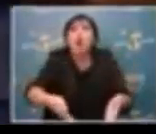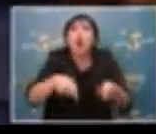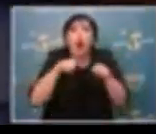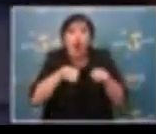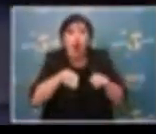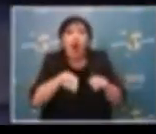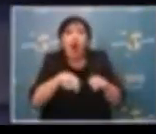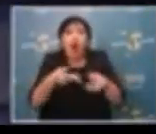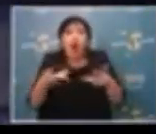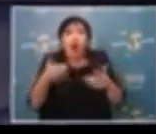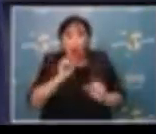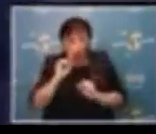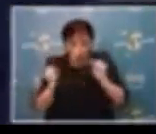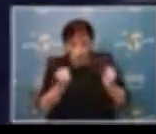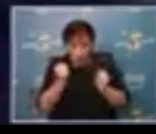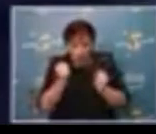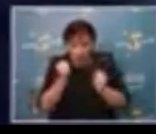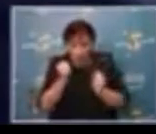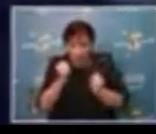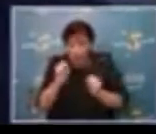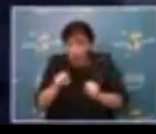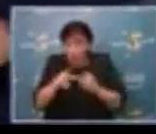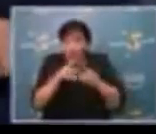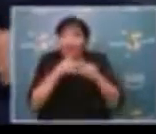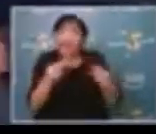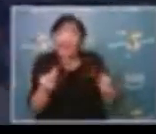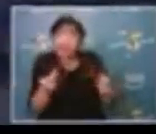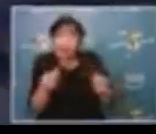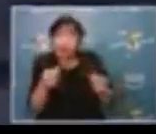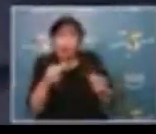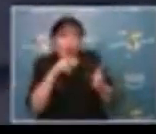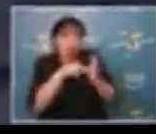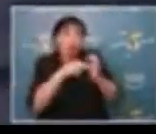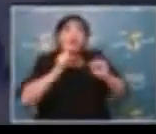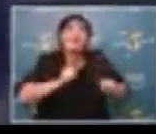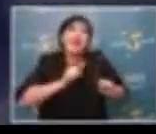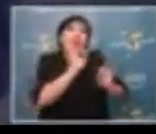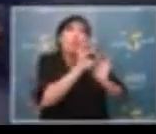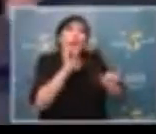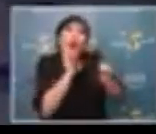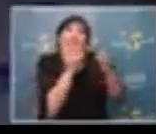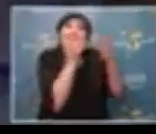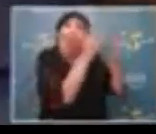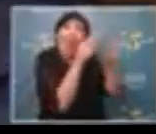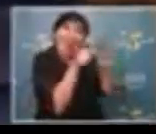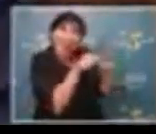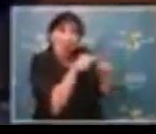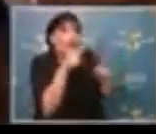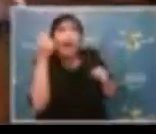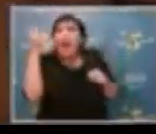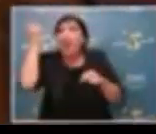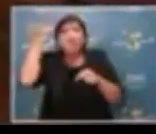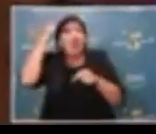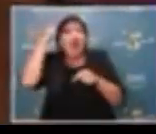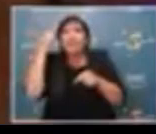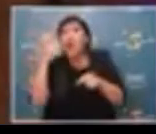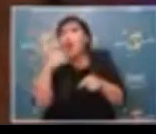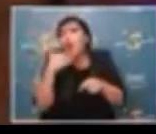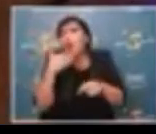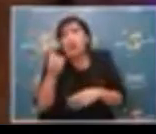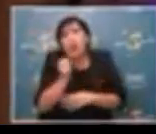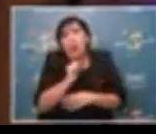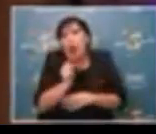il tuo comportamento che potrebbe risolvere magari il problema di salute di qualcuno fra 10 anni, al tuo cervello non gliene frega un cazzo,